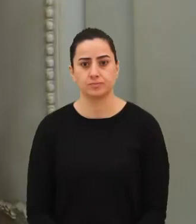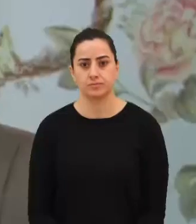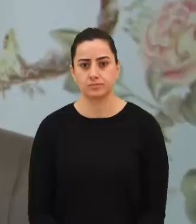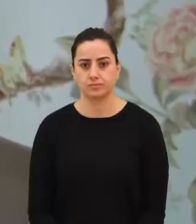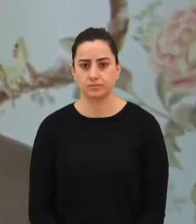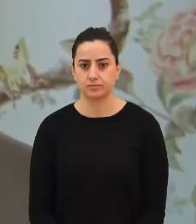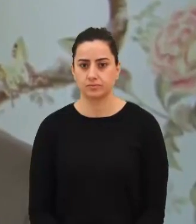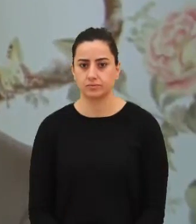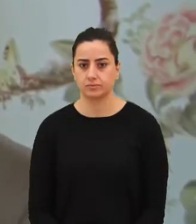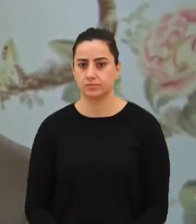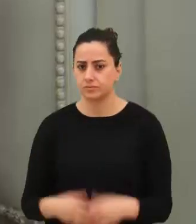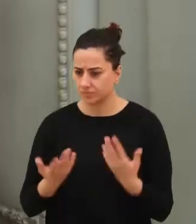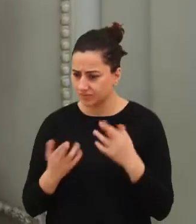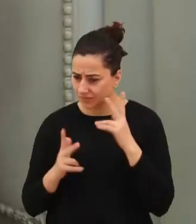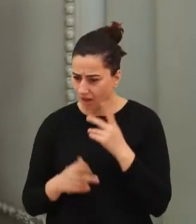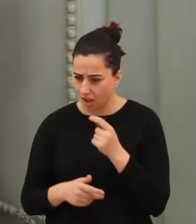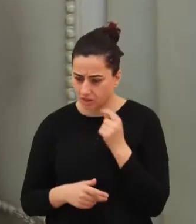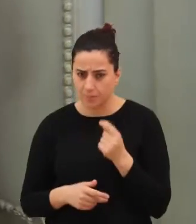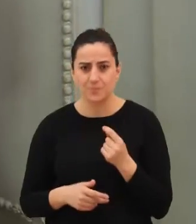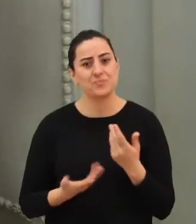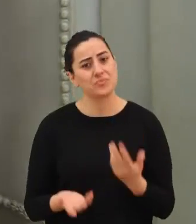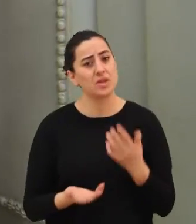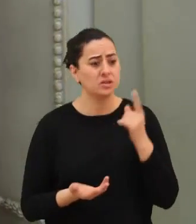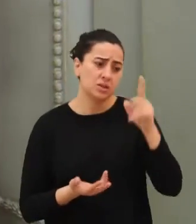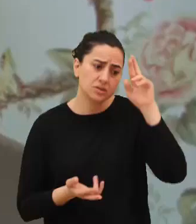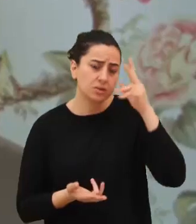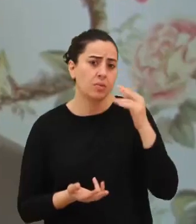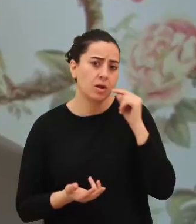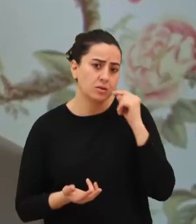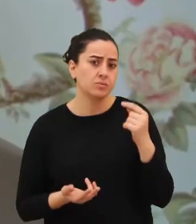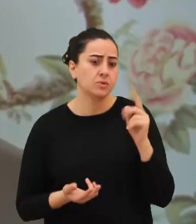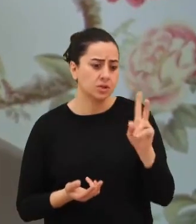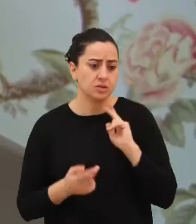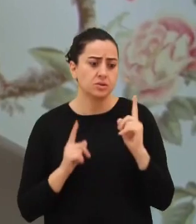mı? Yabancı bir adam mı? Yani sonuçta sen bir yabancısın ve